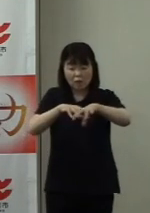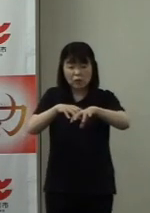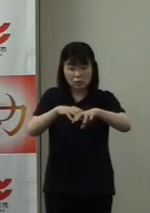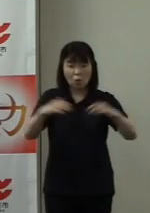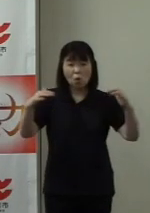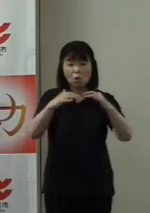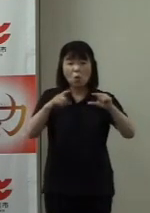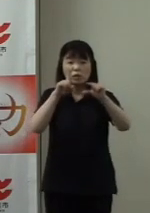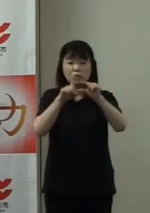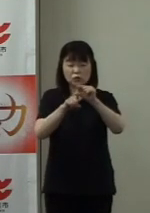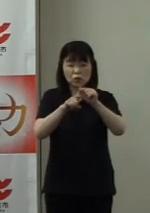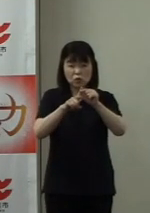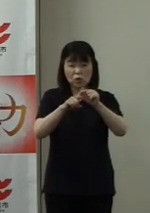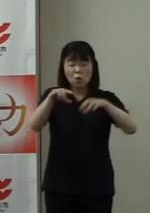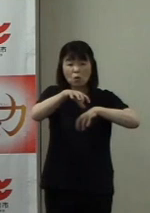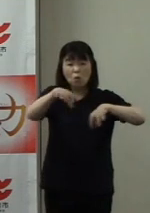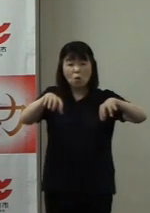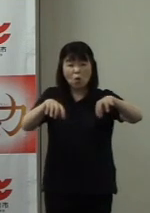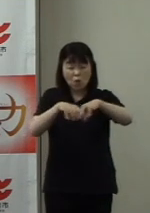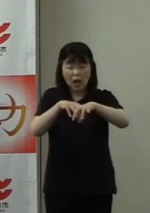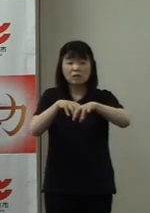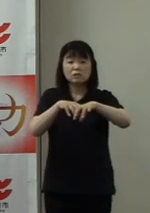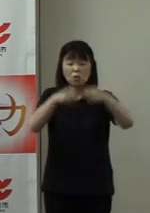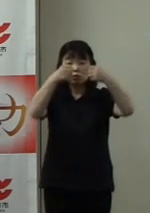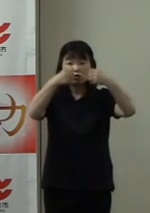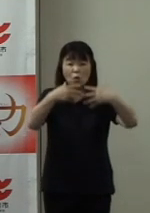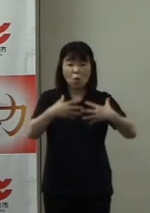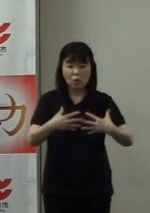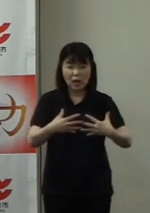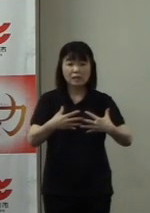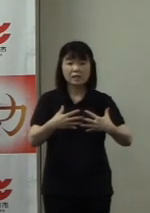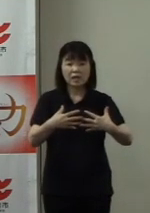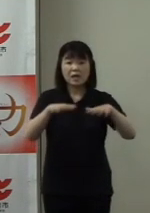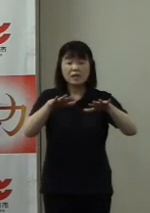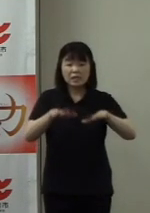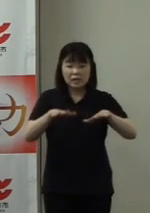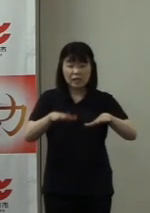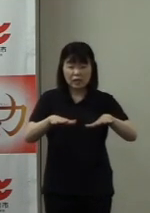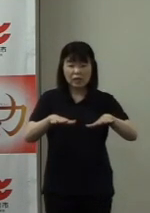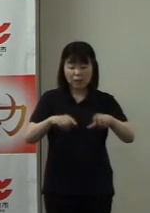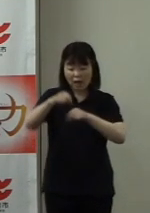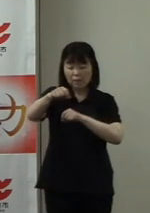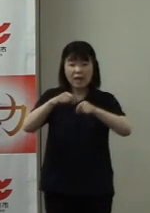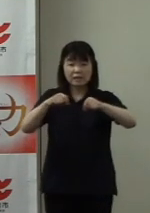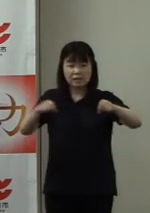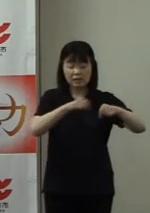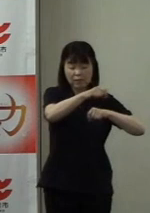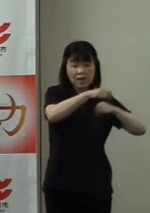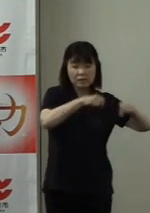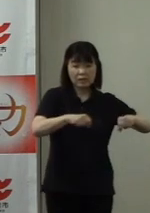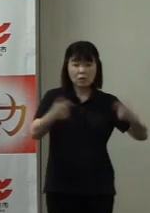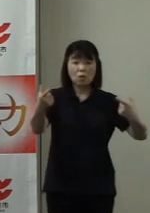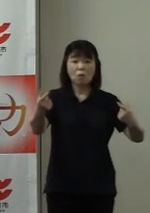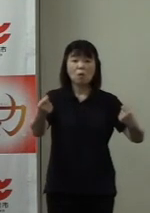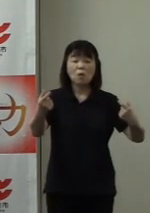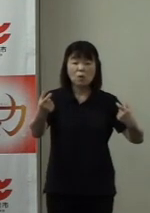ために交換の条件として、今投石同じ面積、市の東側に所有